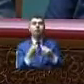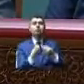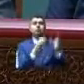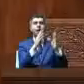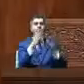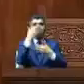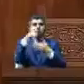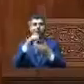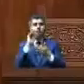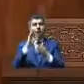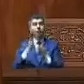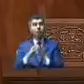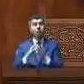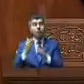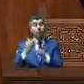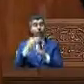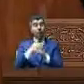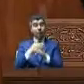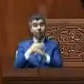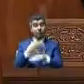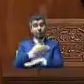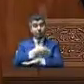المنافسة غير المشروعة عند الاستيراد،